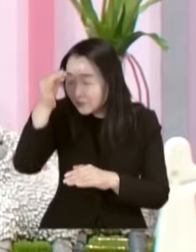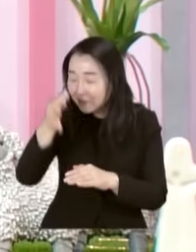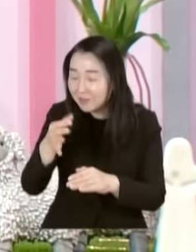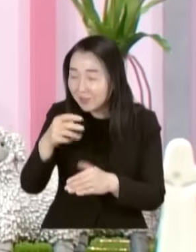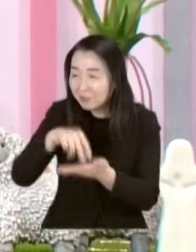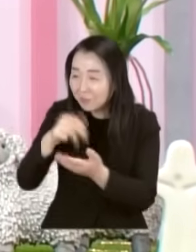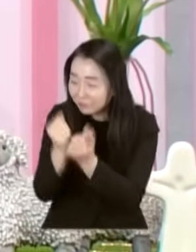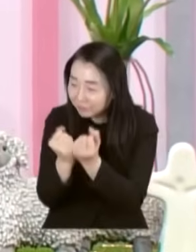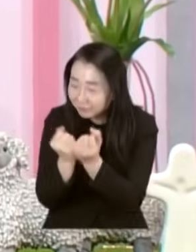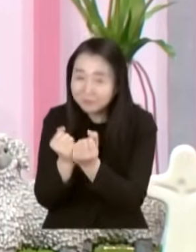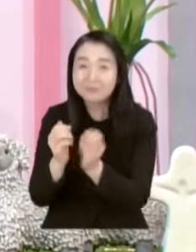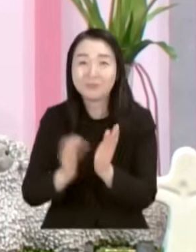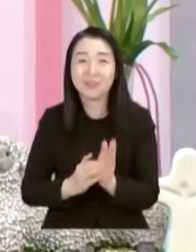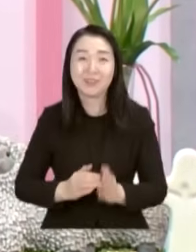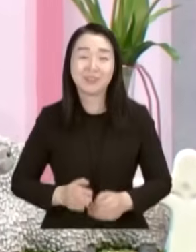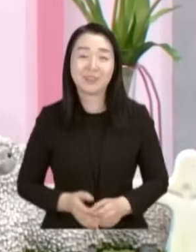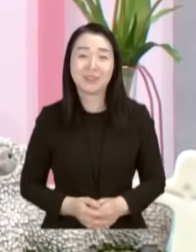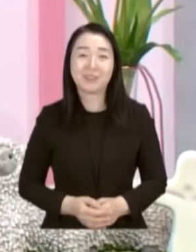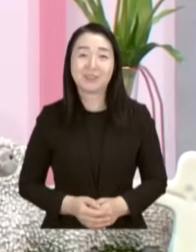여차 사정을 말씀드리고